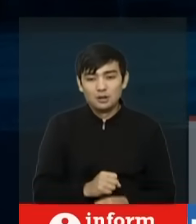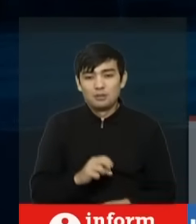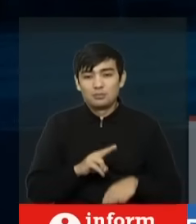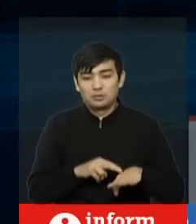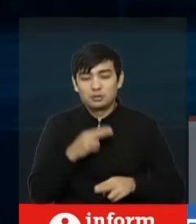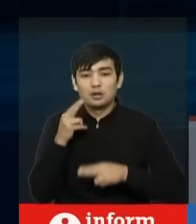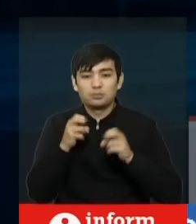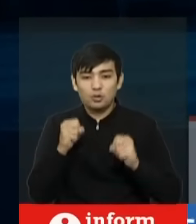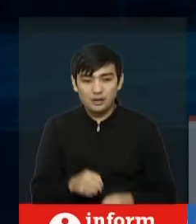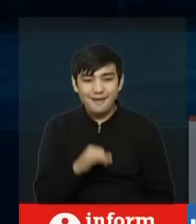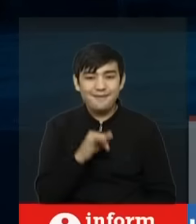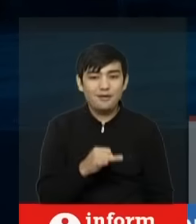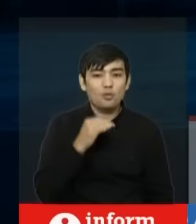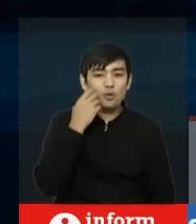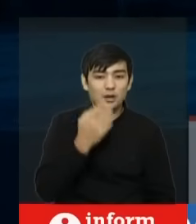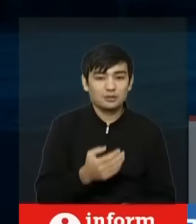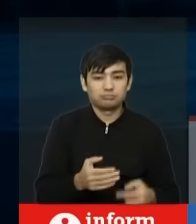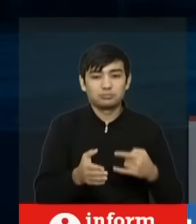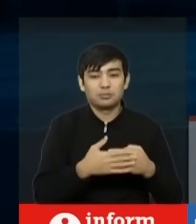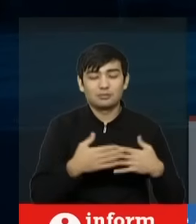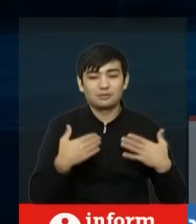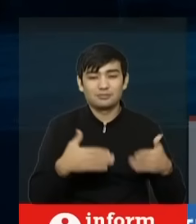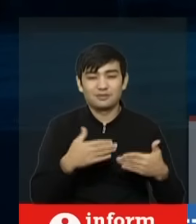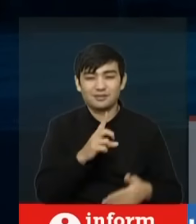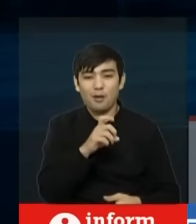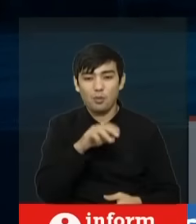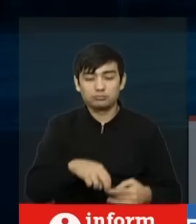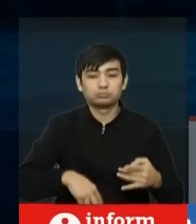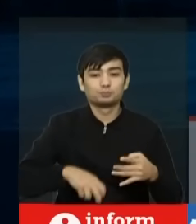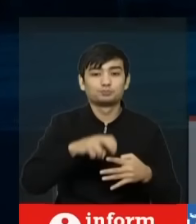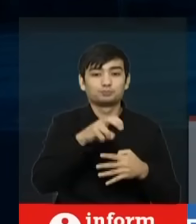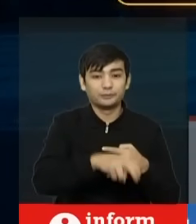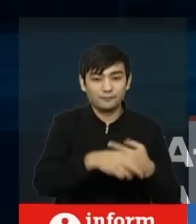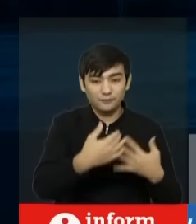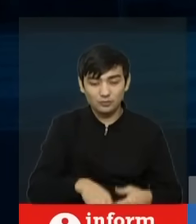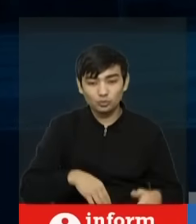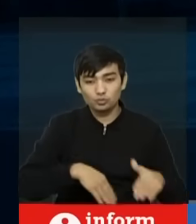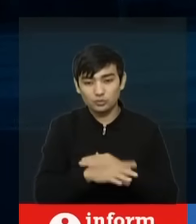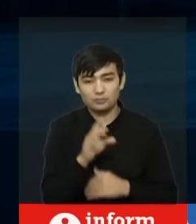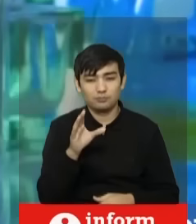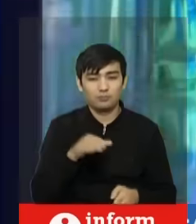жет. Ал мектептен тыс уақытта бала өміріне жауапкершілік толықтай ата-ананың мойнында